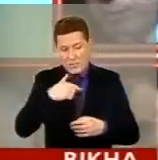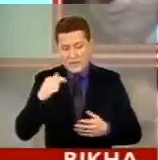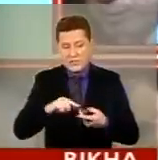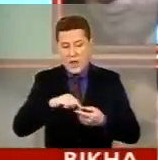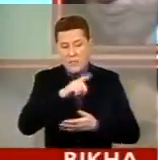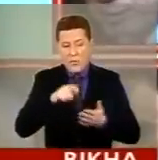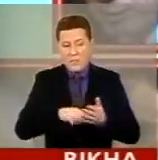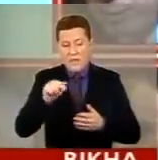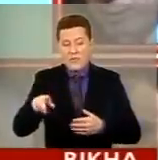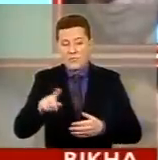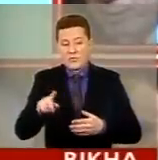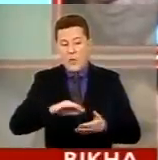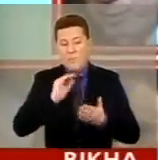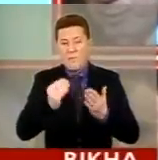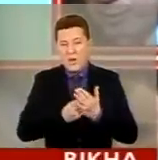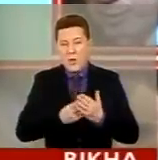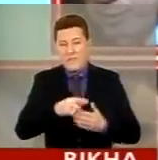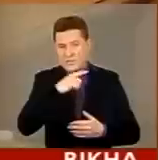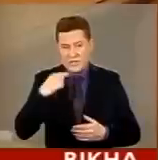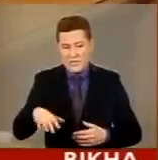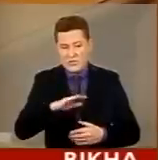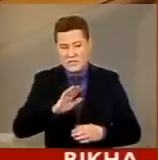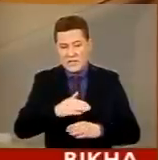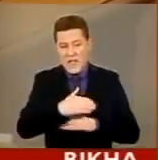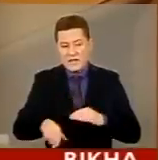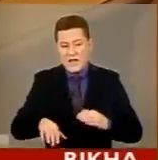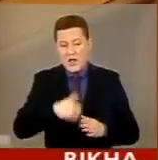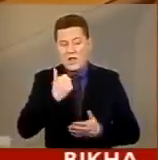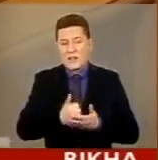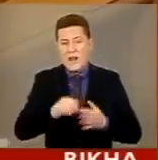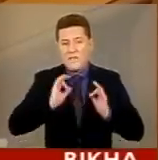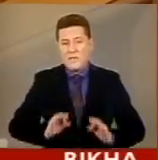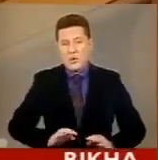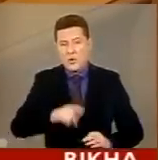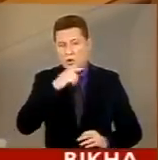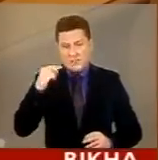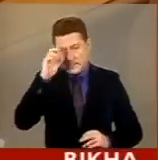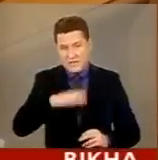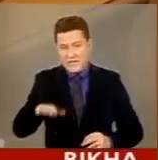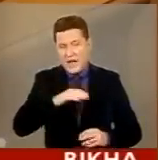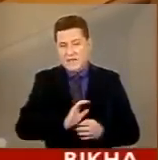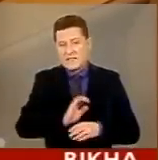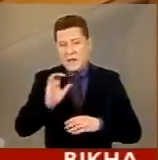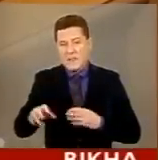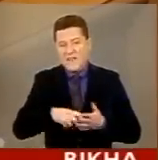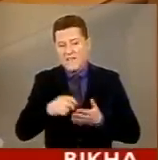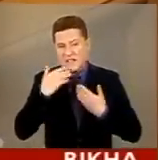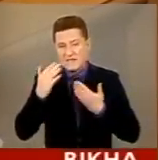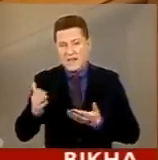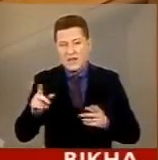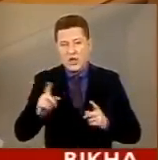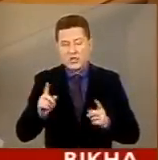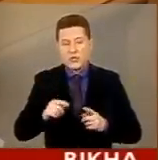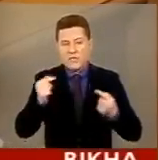вони переховуються в Росії. Мною на адресу Генерального прокурора Російської Федерації направлені звернення щодо встановлення